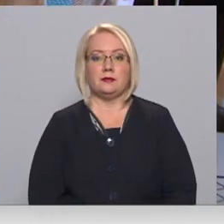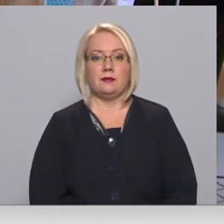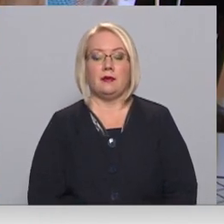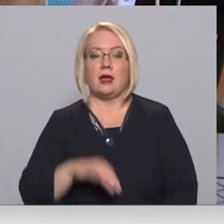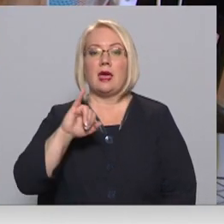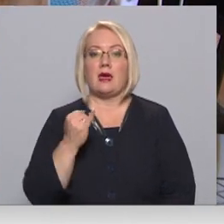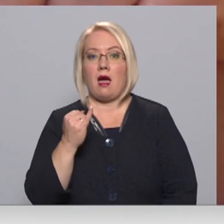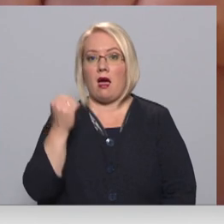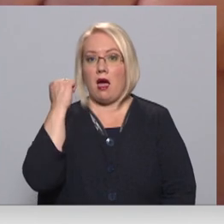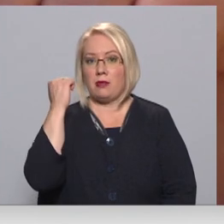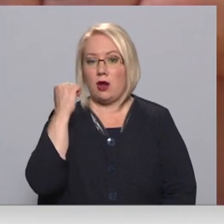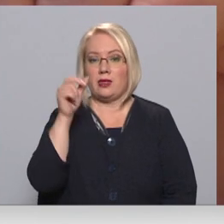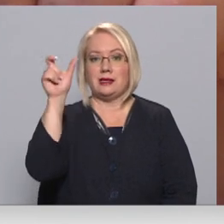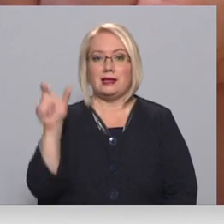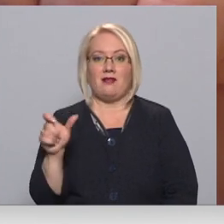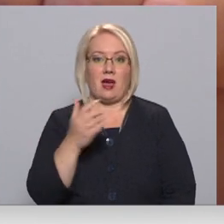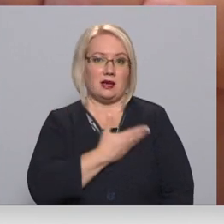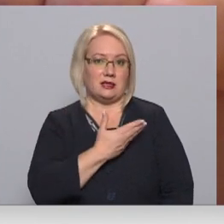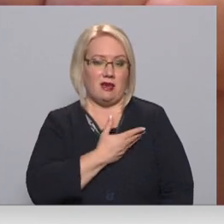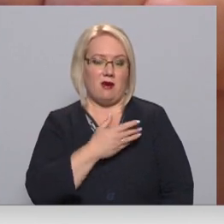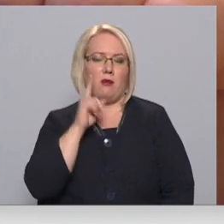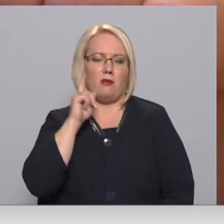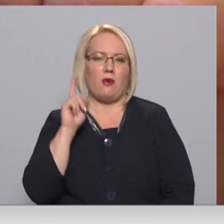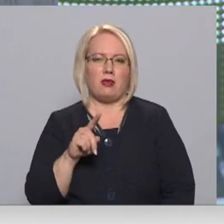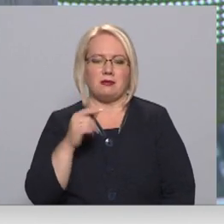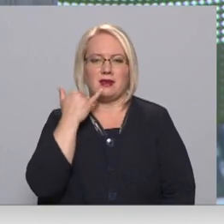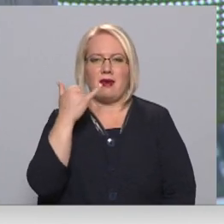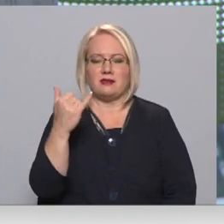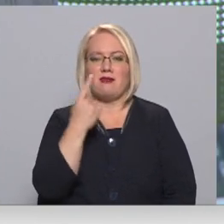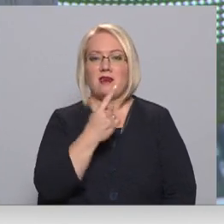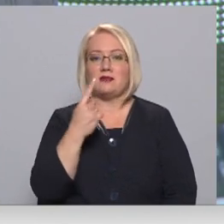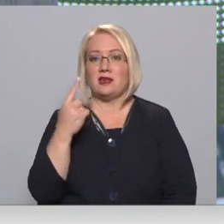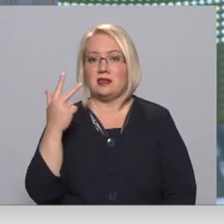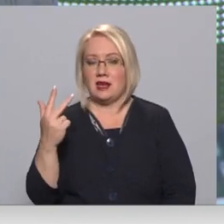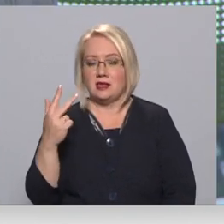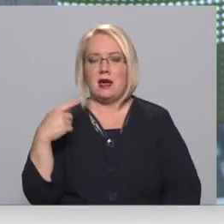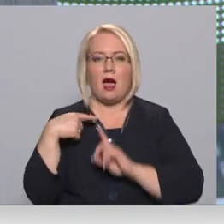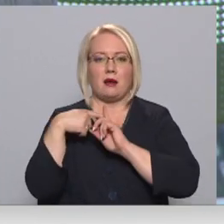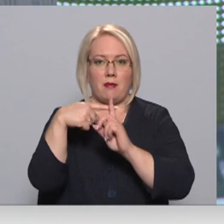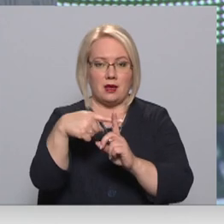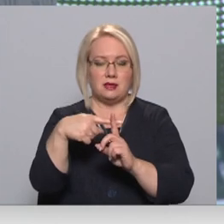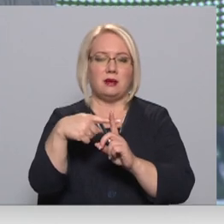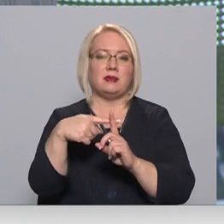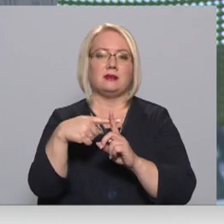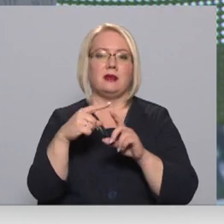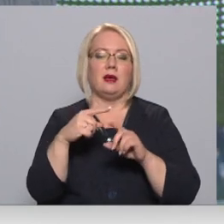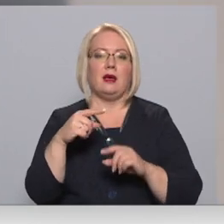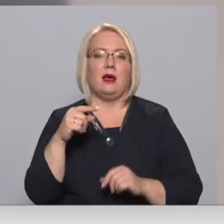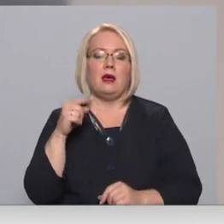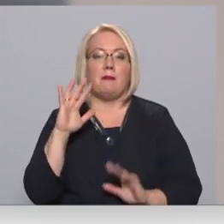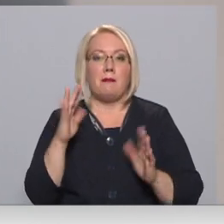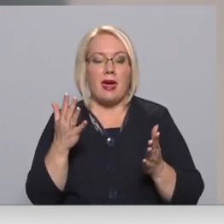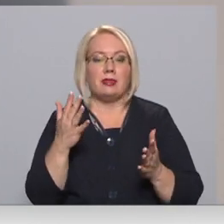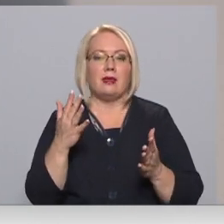Ja ir apdraudēta cilvēka dzīvība, bez šaubām jāzvana 113 neatliekamās medicīniskās palīdzības dienestam.